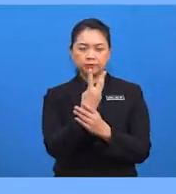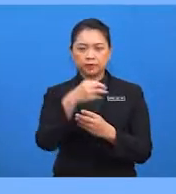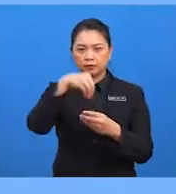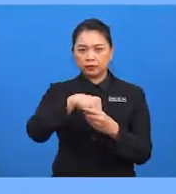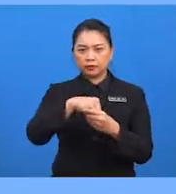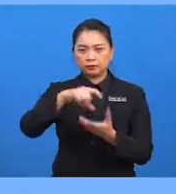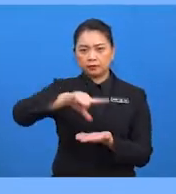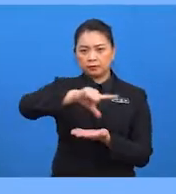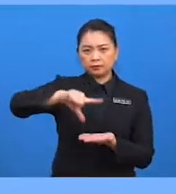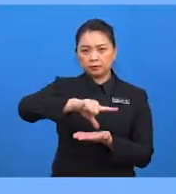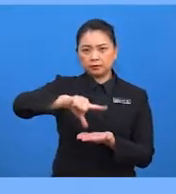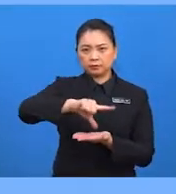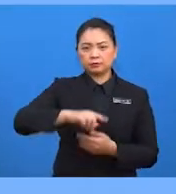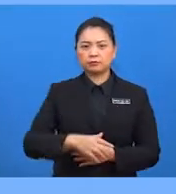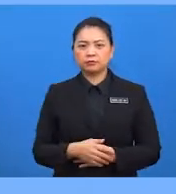dalam larutan.